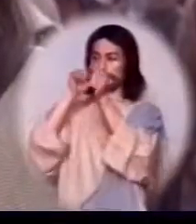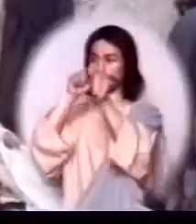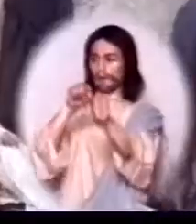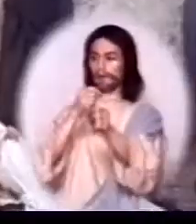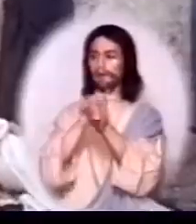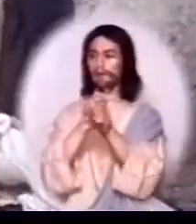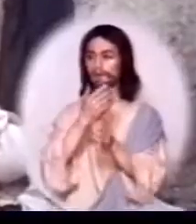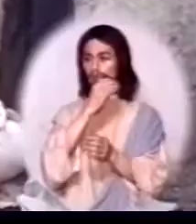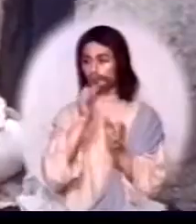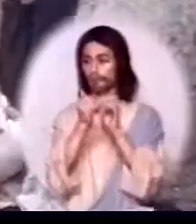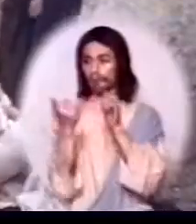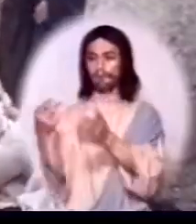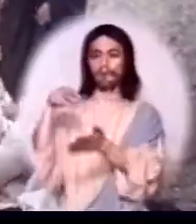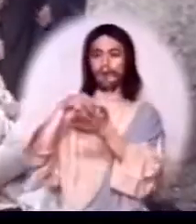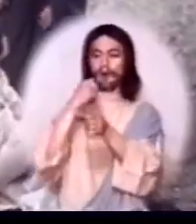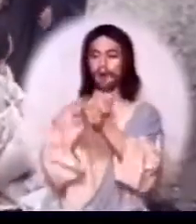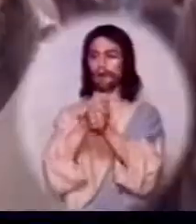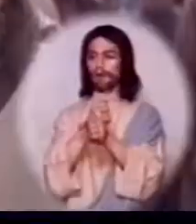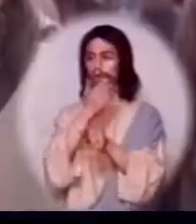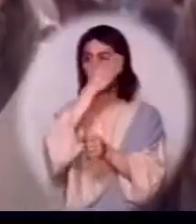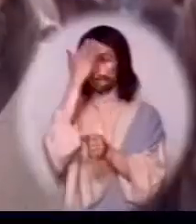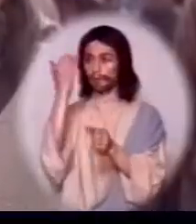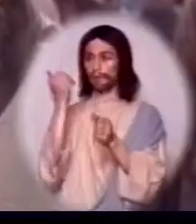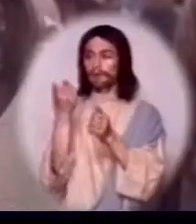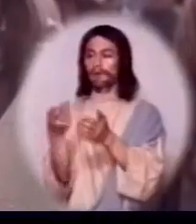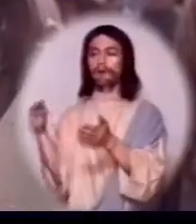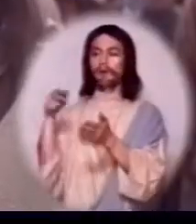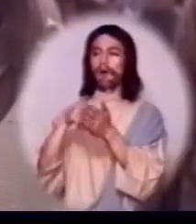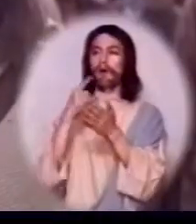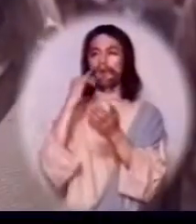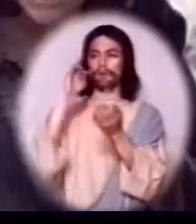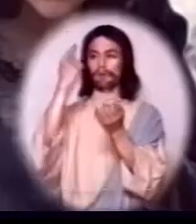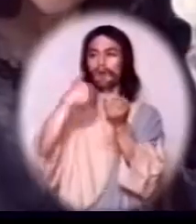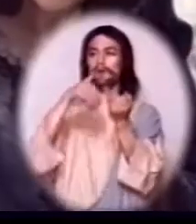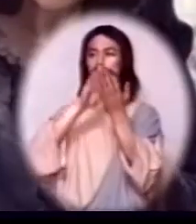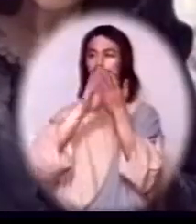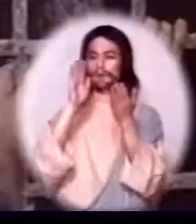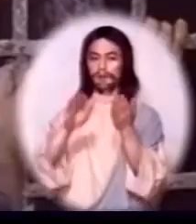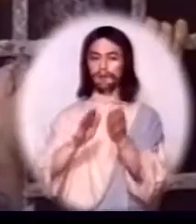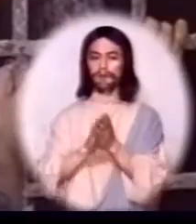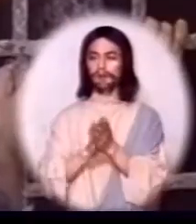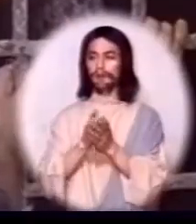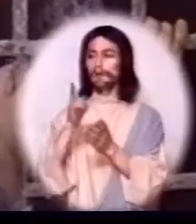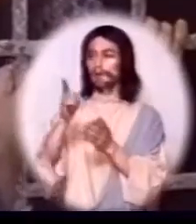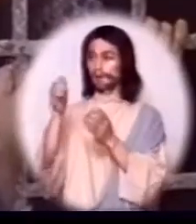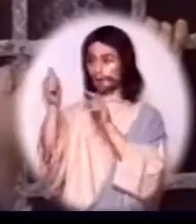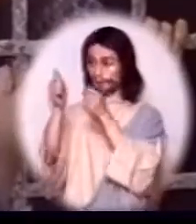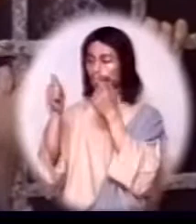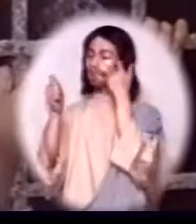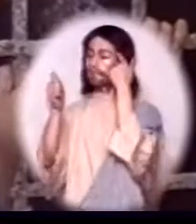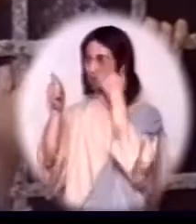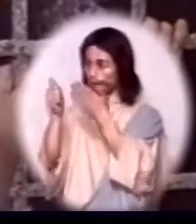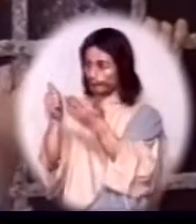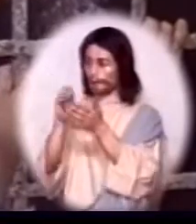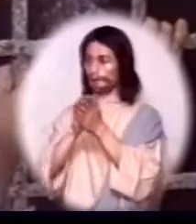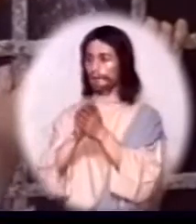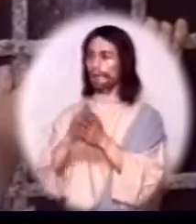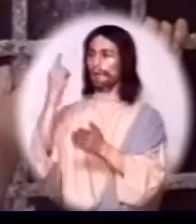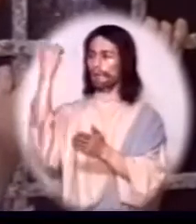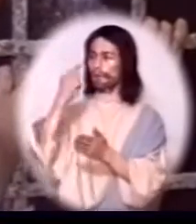일어나라. 그러자 그 죽은 사람이 일어나고 청년은 어머니 품으로 돌아갔습니다. 그분께